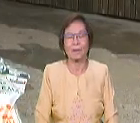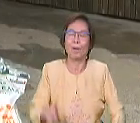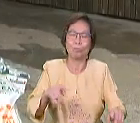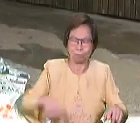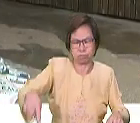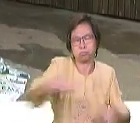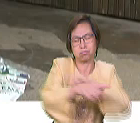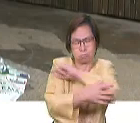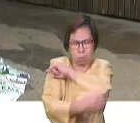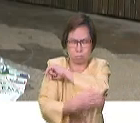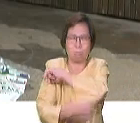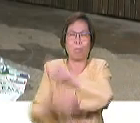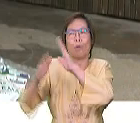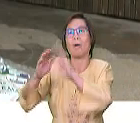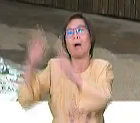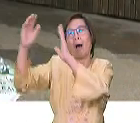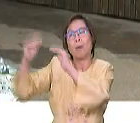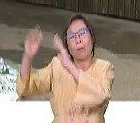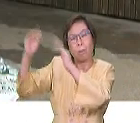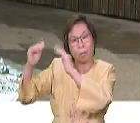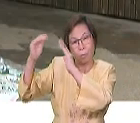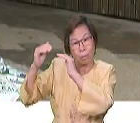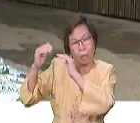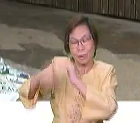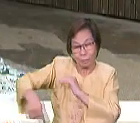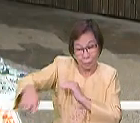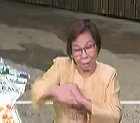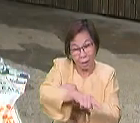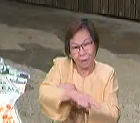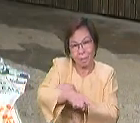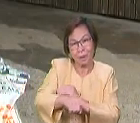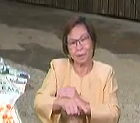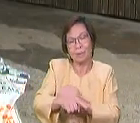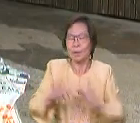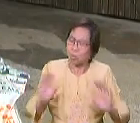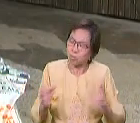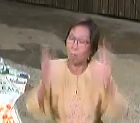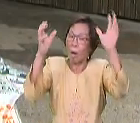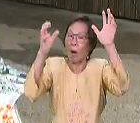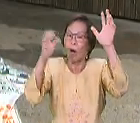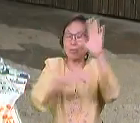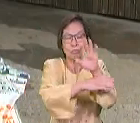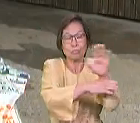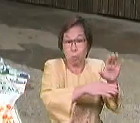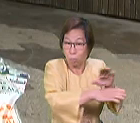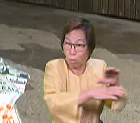mampu. Mudah-mudahan mereka dapat menyambut Hari Raya Haji ini